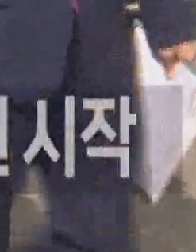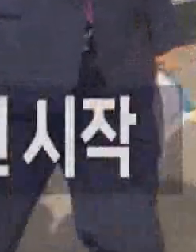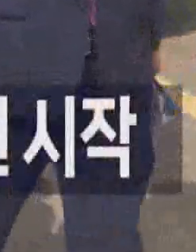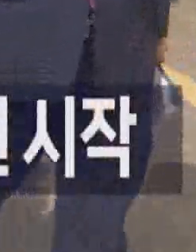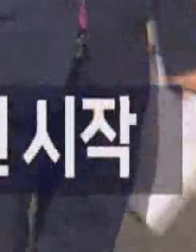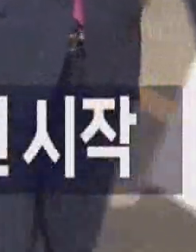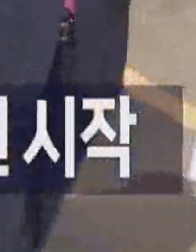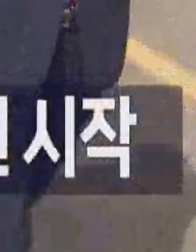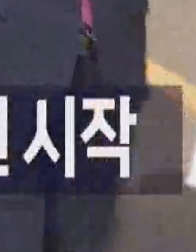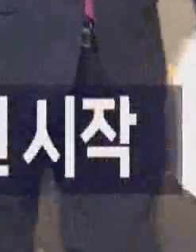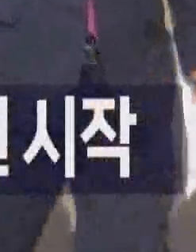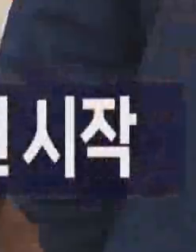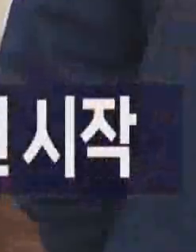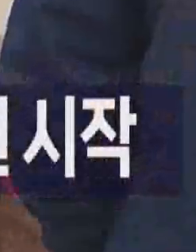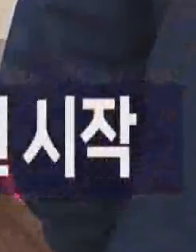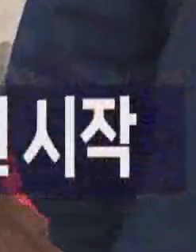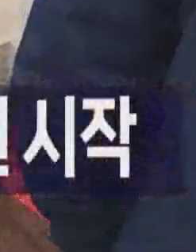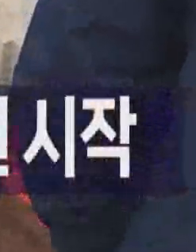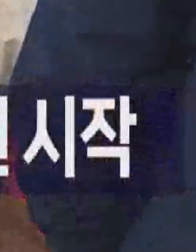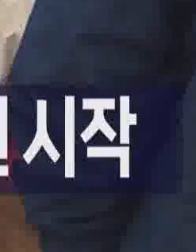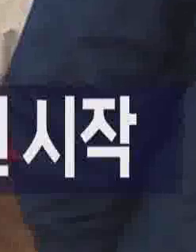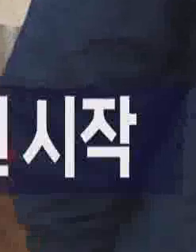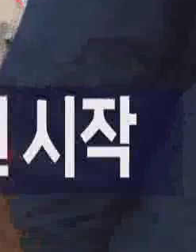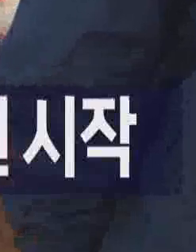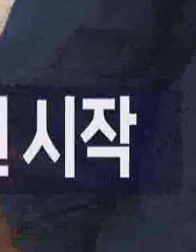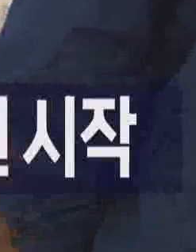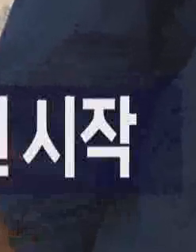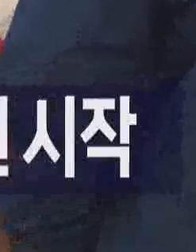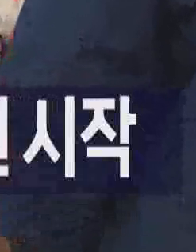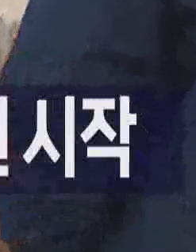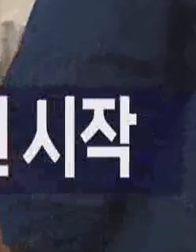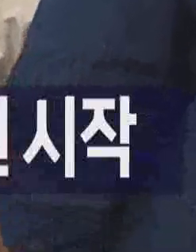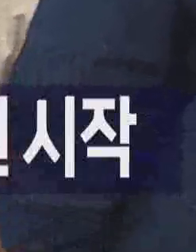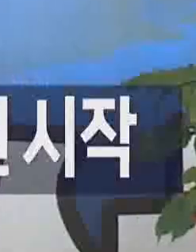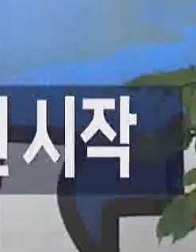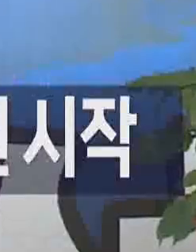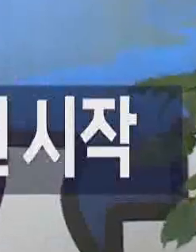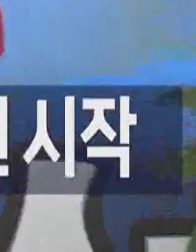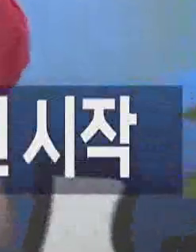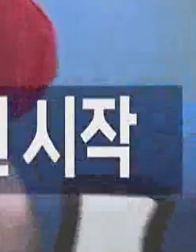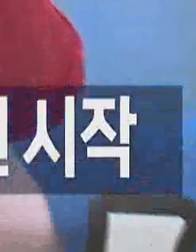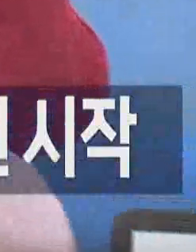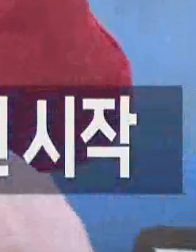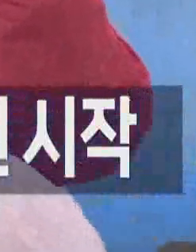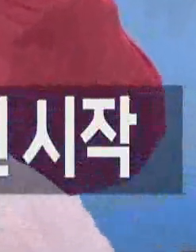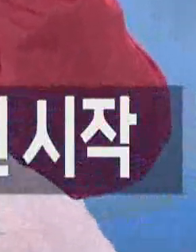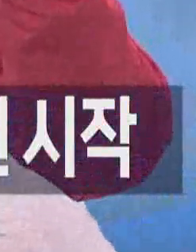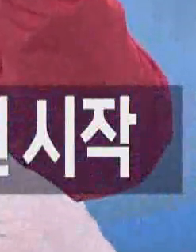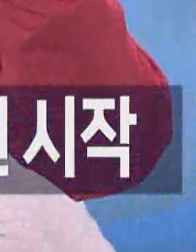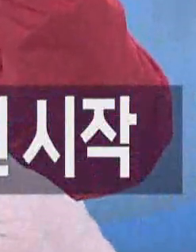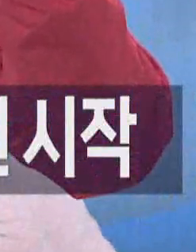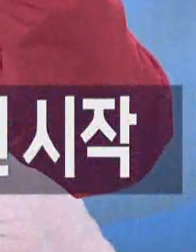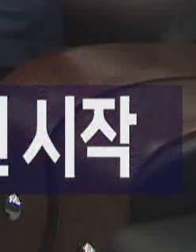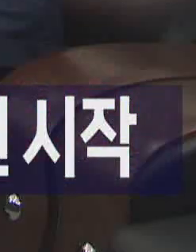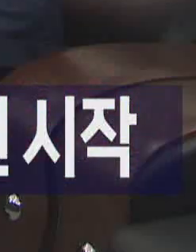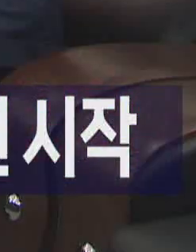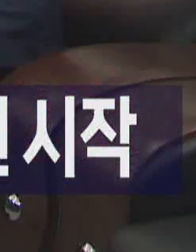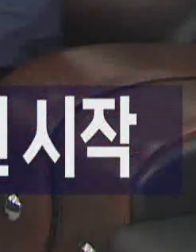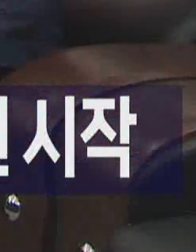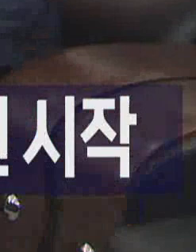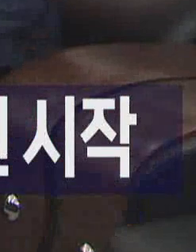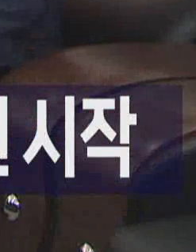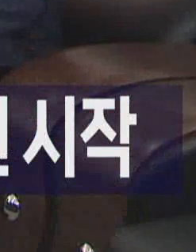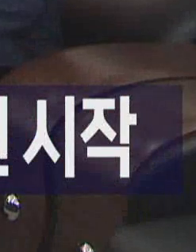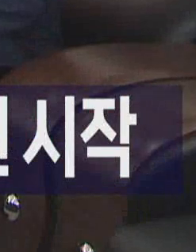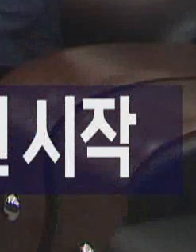이준석 국민의힘 당대표가 전남 지역에 출마한 후보 지원에 나섰습니다. 국민의힘에서 예전보다 많은 수의 후보가